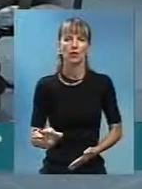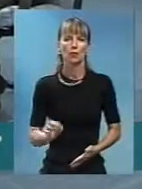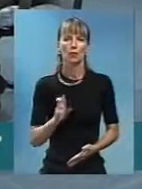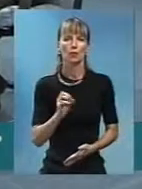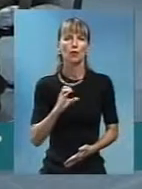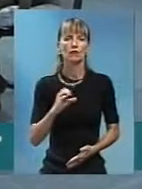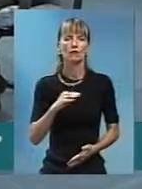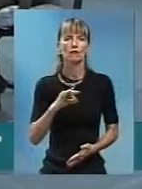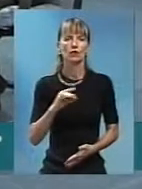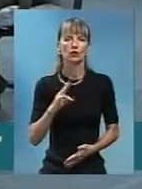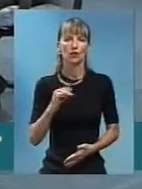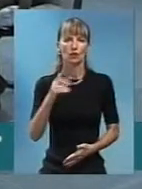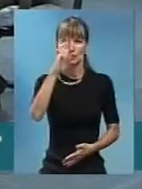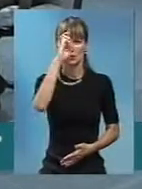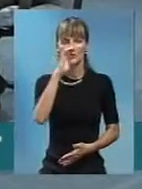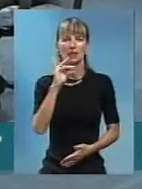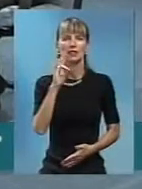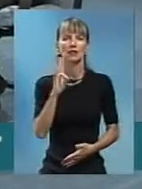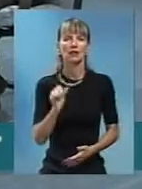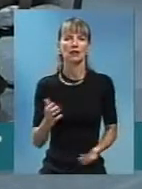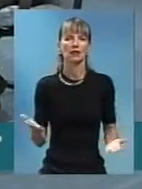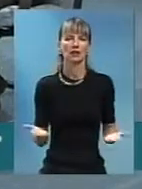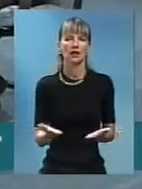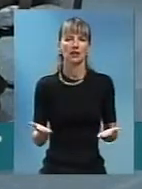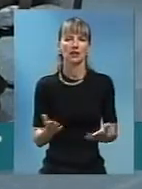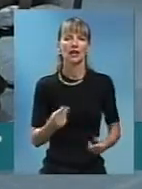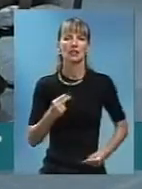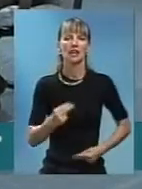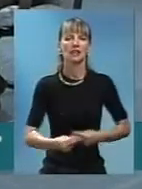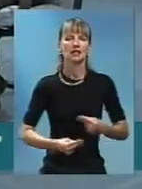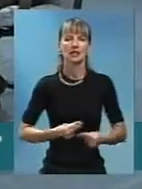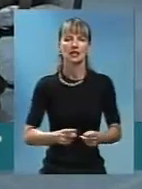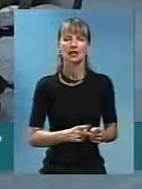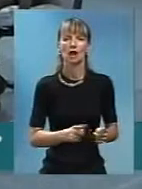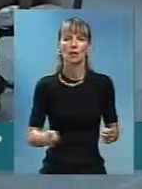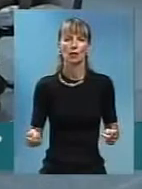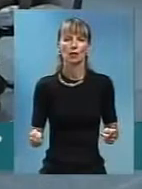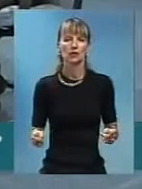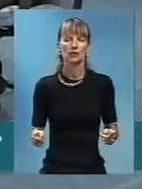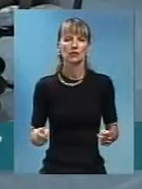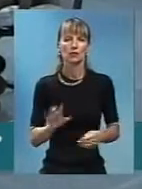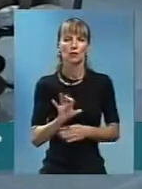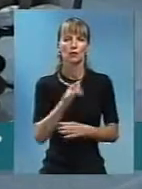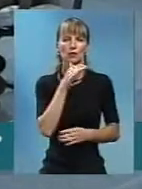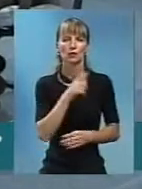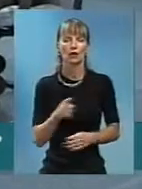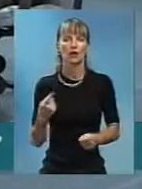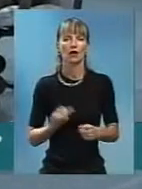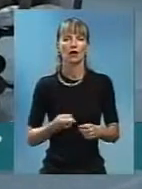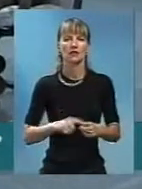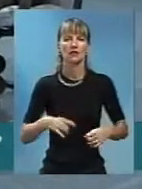Боспорського царства, на яких традиційно на протязі майже 500 років, це